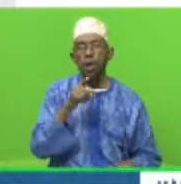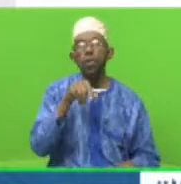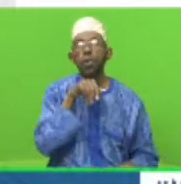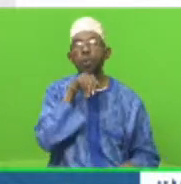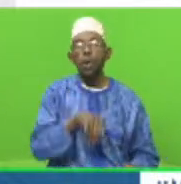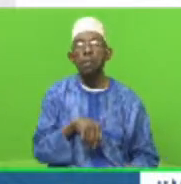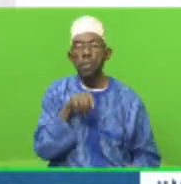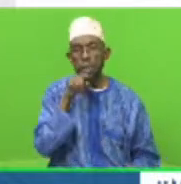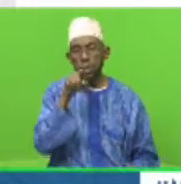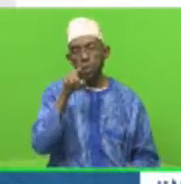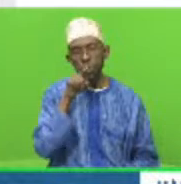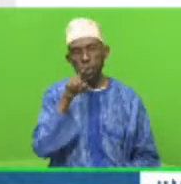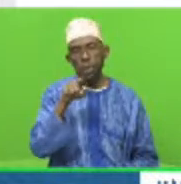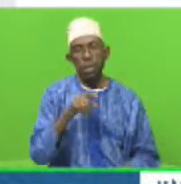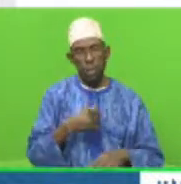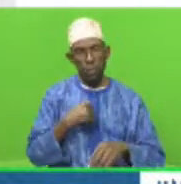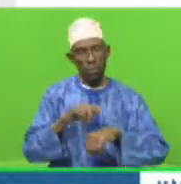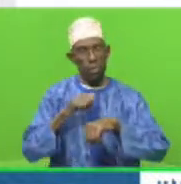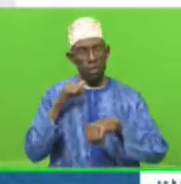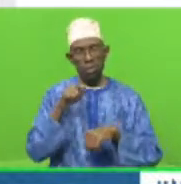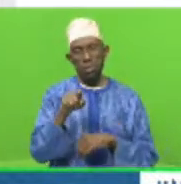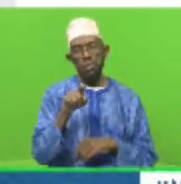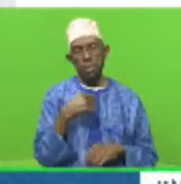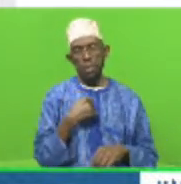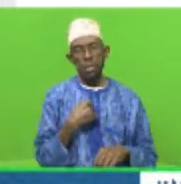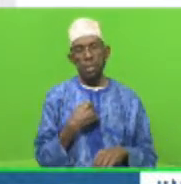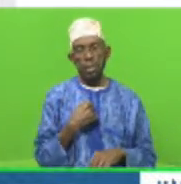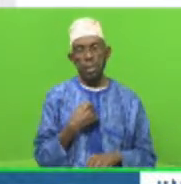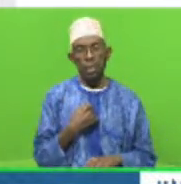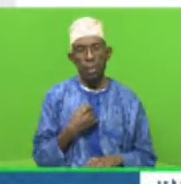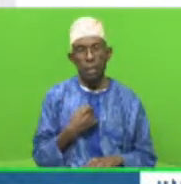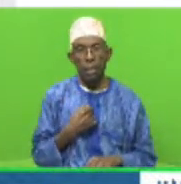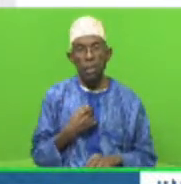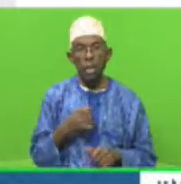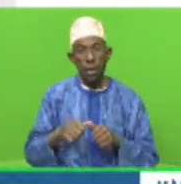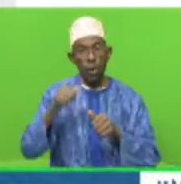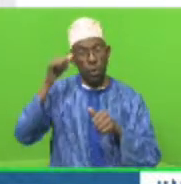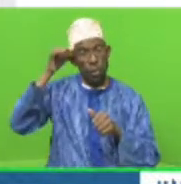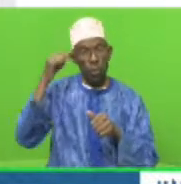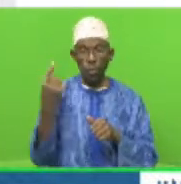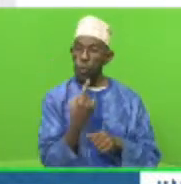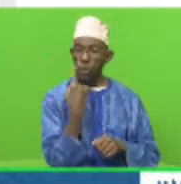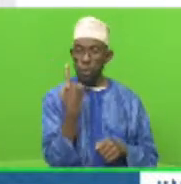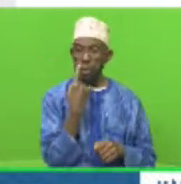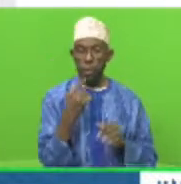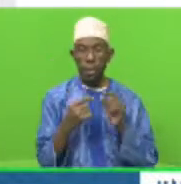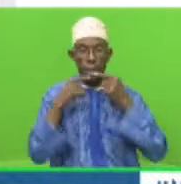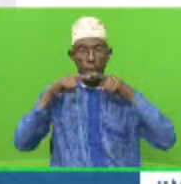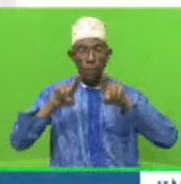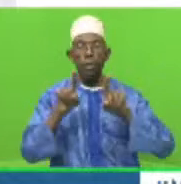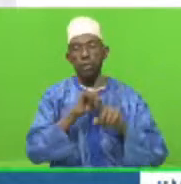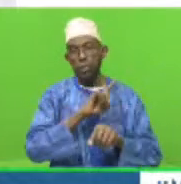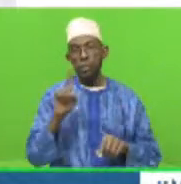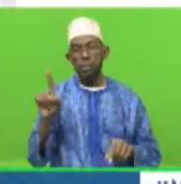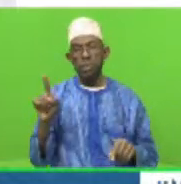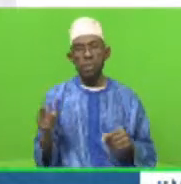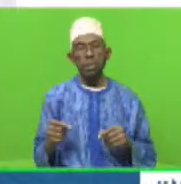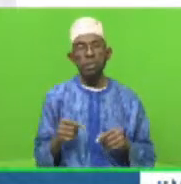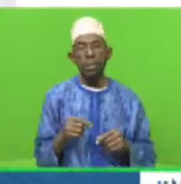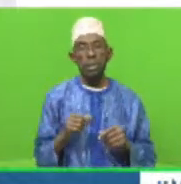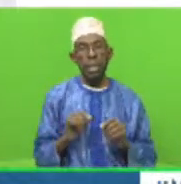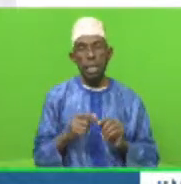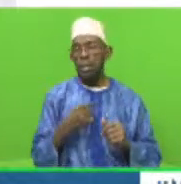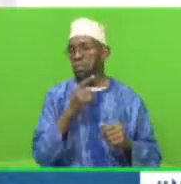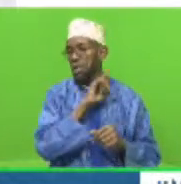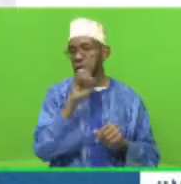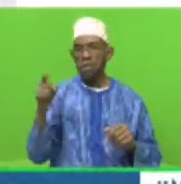محمد، هل أنت منتهٍ عن سب آلهتنا؟ هل تريد إلا أن نشهد أن قد بلغت؟ فنحن